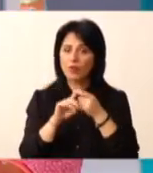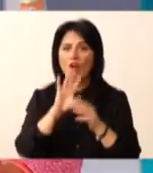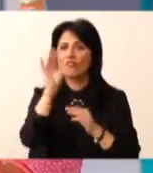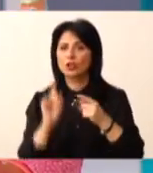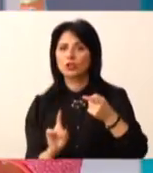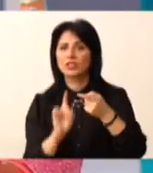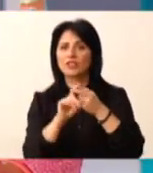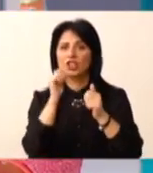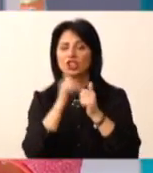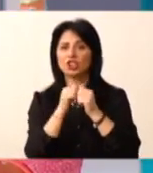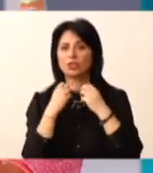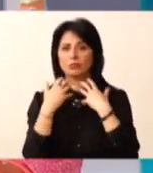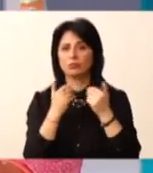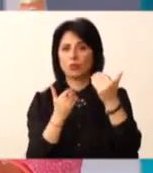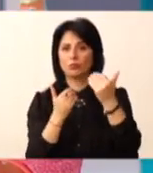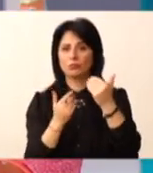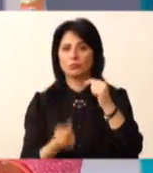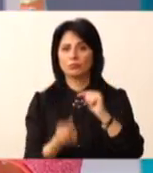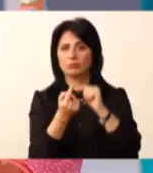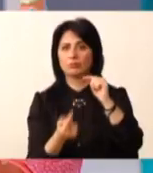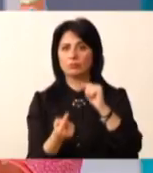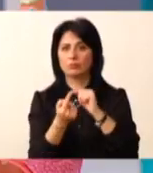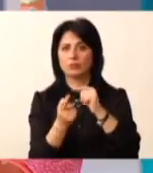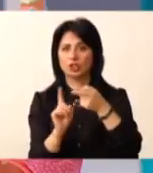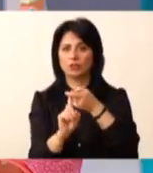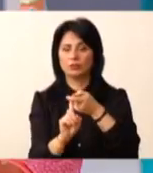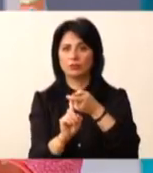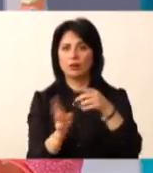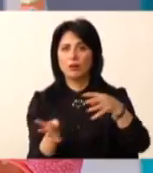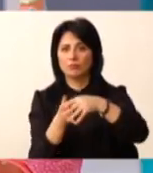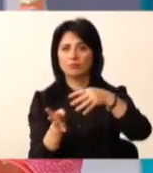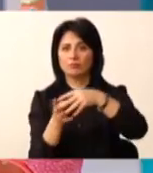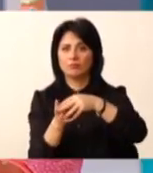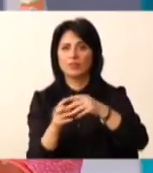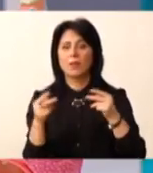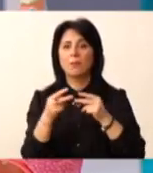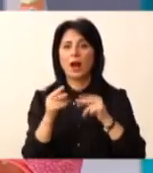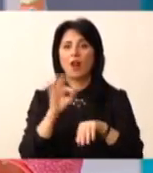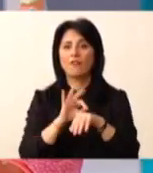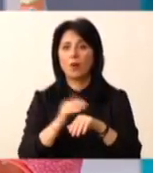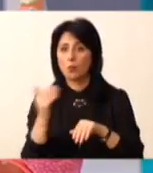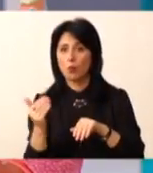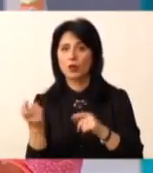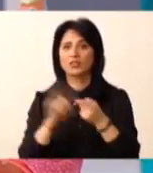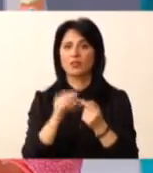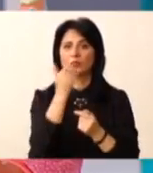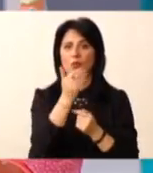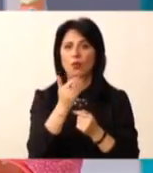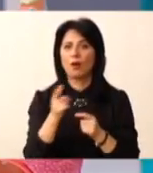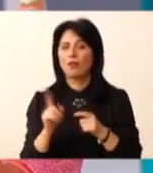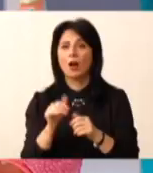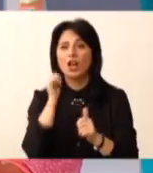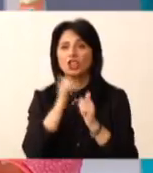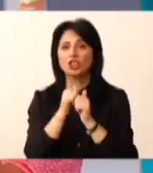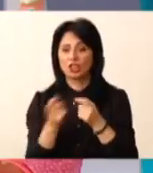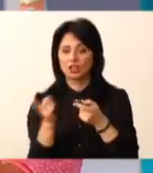პათოლოგია. ძალიან ხშირად აუტოიმუნური პროცესები არის ერთმანეთთან შერწყმული და პარალელურად ვითარდება ხოლმე. ამიტომ თუ ვიქნებით